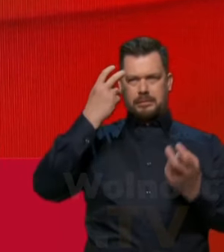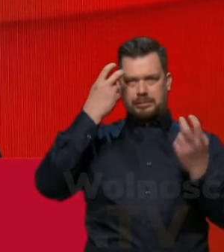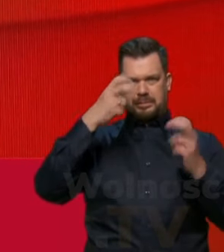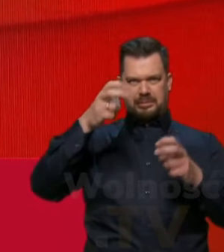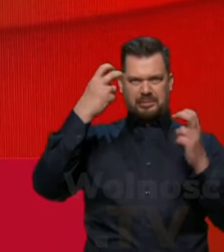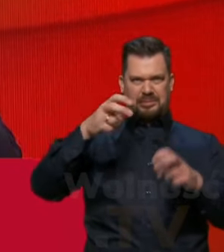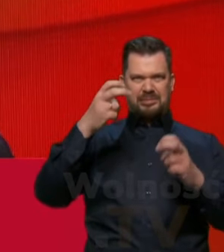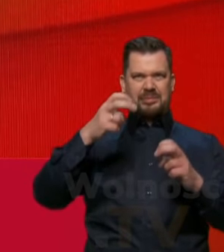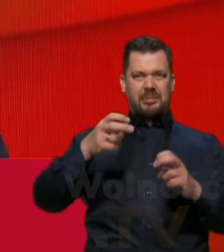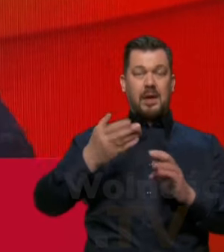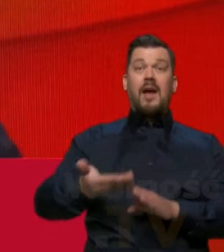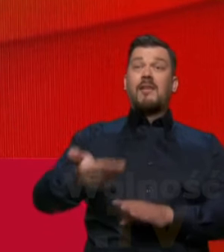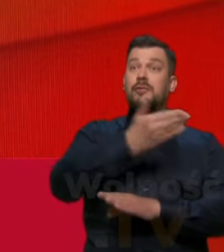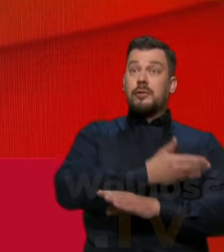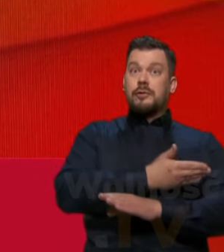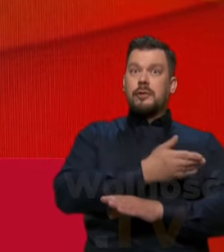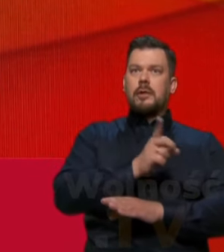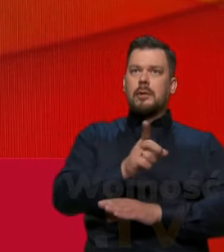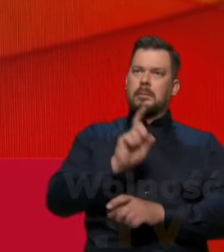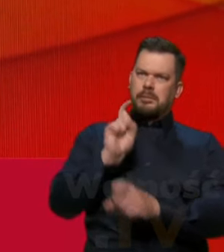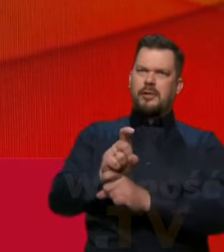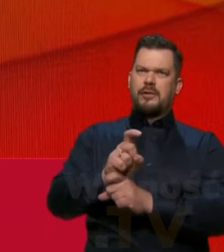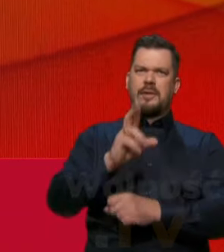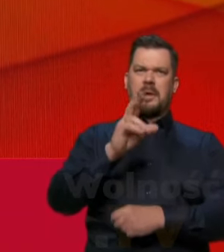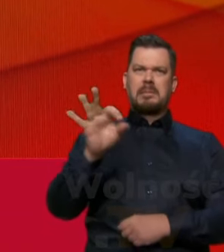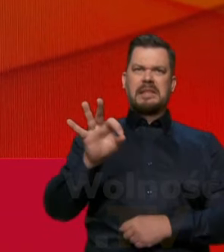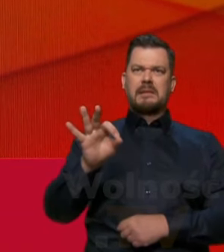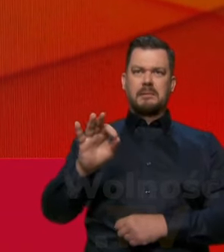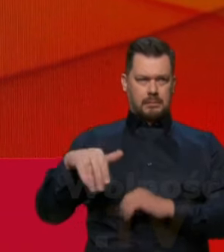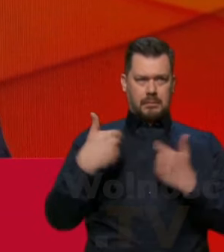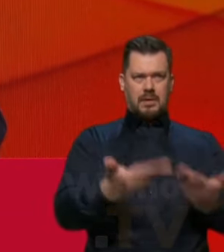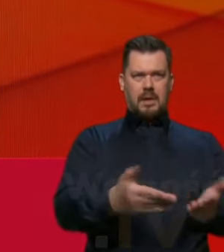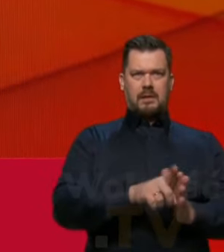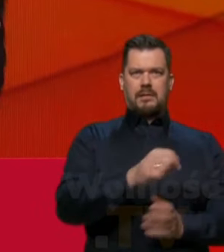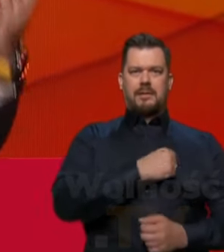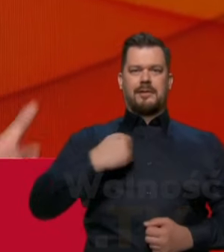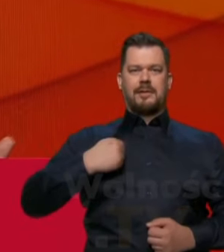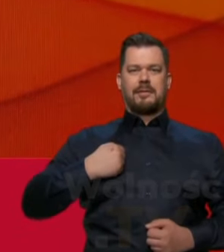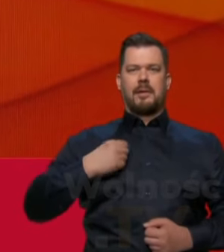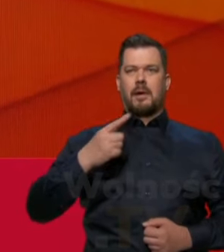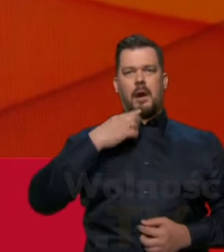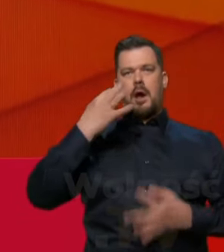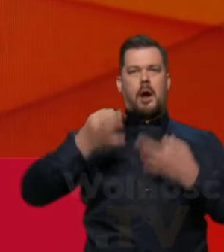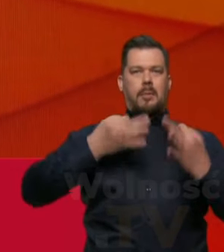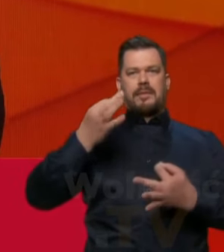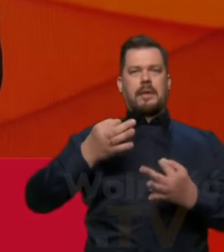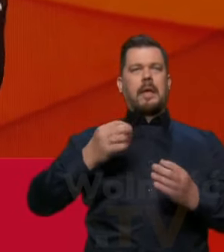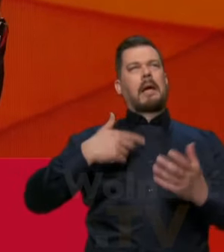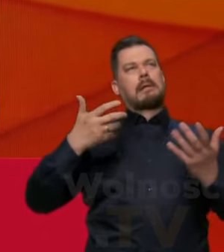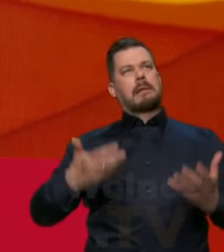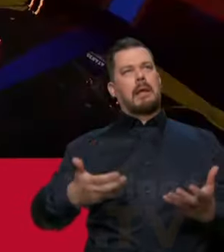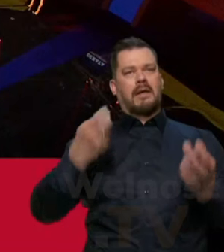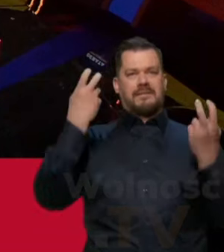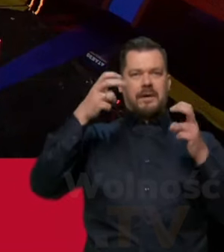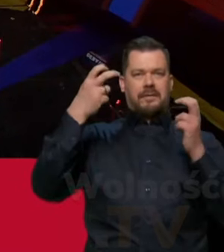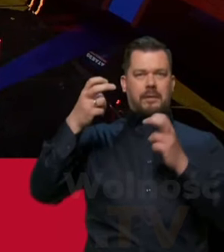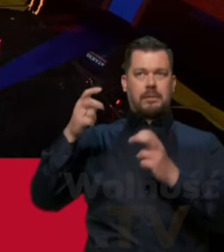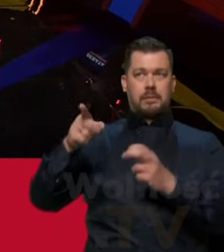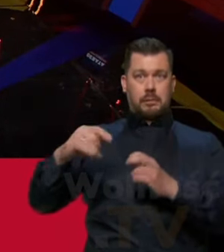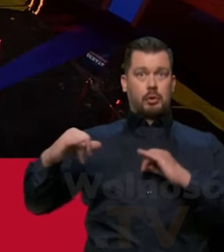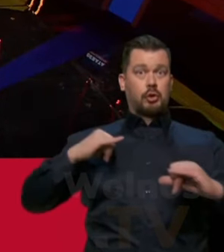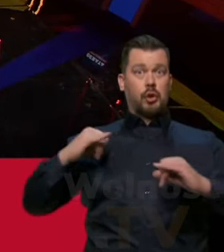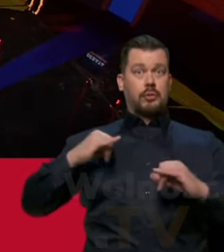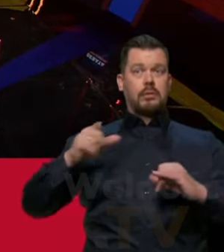zamiast wtedy oponować, wtedy trzeba było walczyć o pieniądze dla warszawiaków, a nie teraz opowiadać, co by się zrobiło i uczestniczył w rządzie,